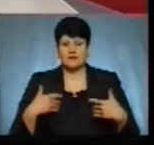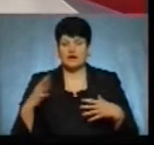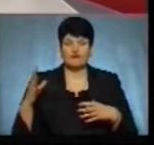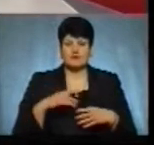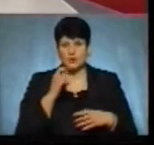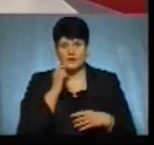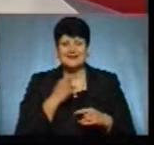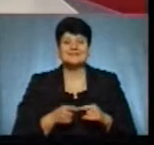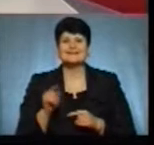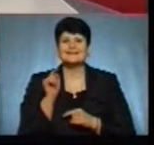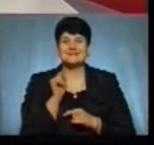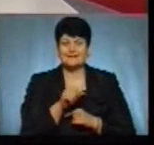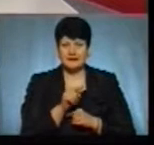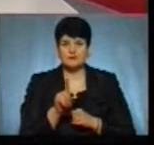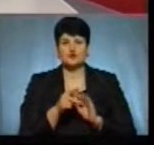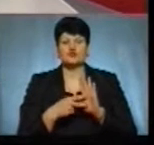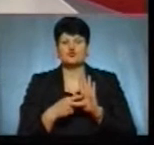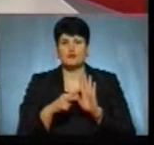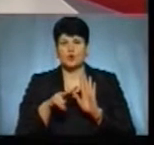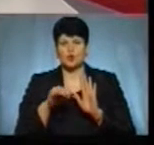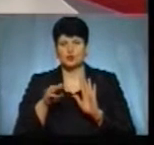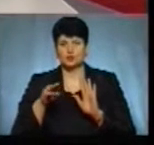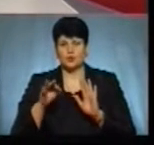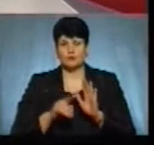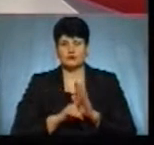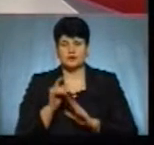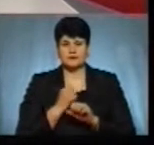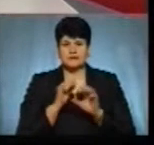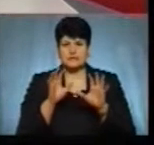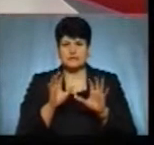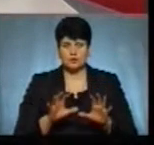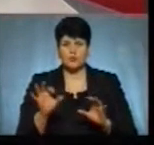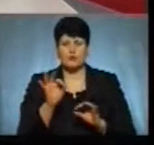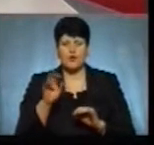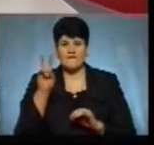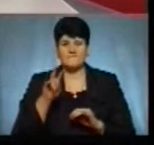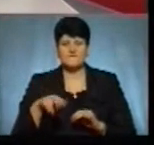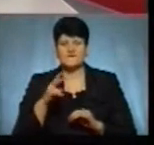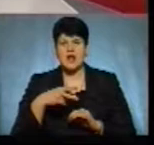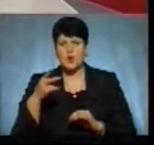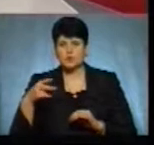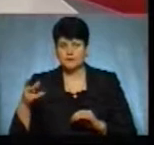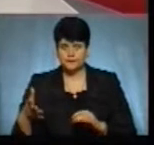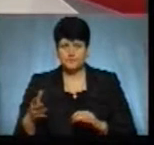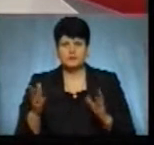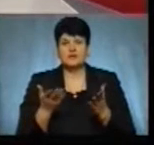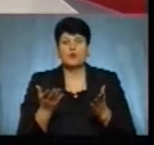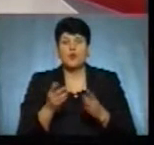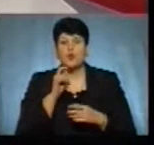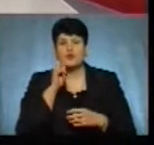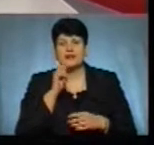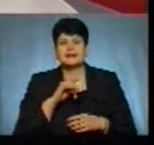що нарешті 7 лютого вступив в дію закон про валюту і валютні цінності, якого Україна